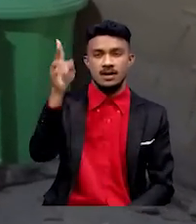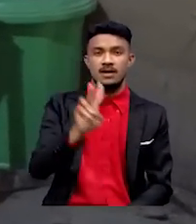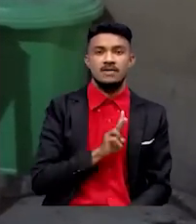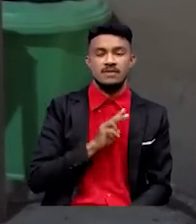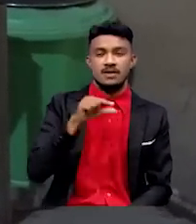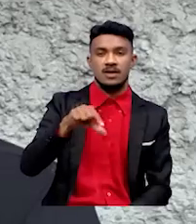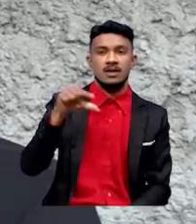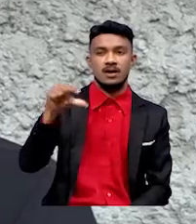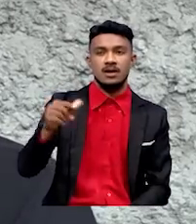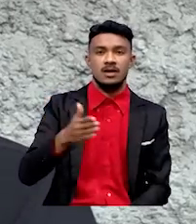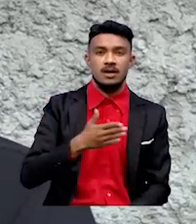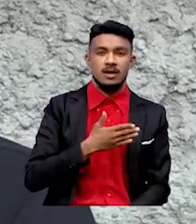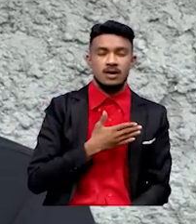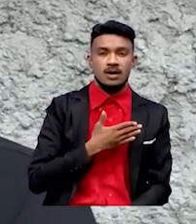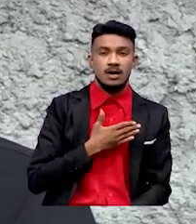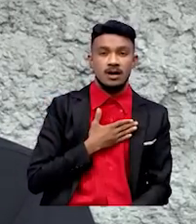bani. Leh razão selu.